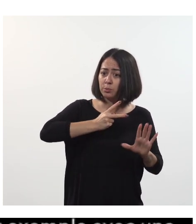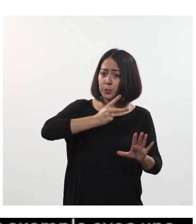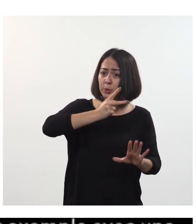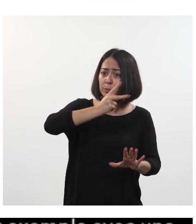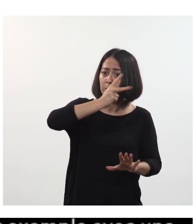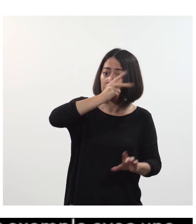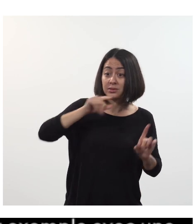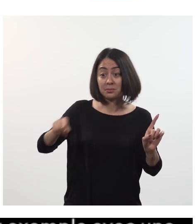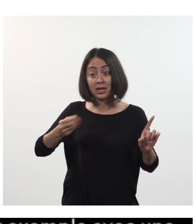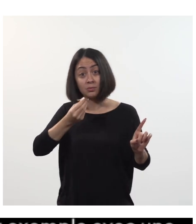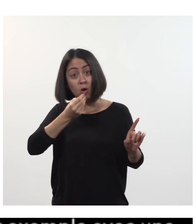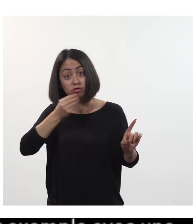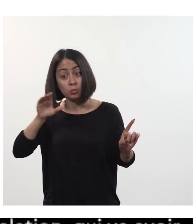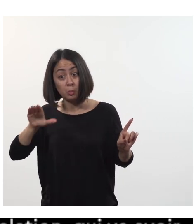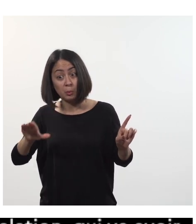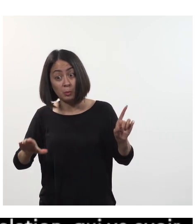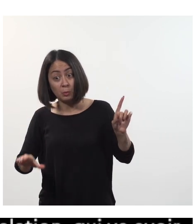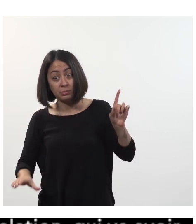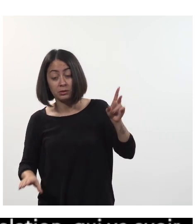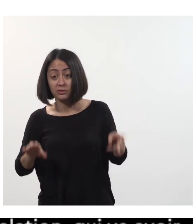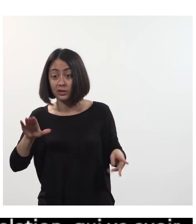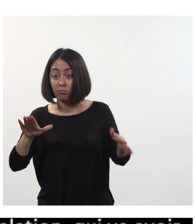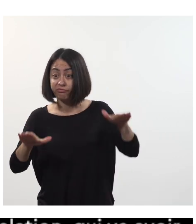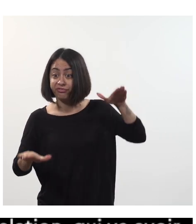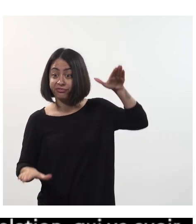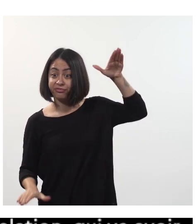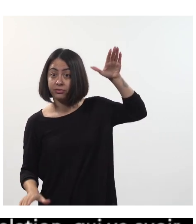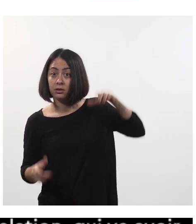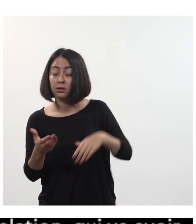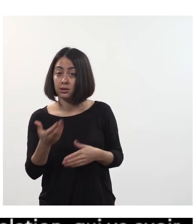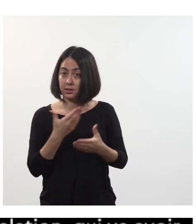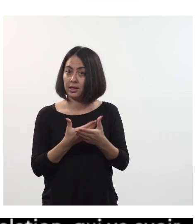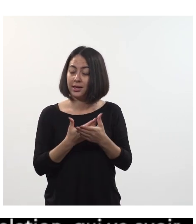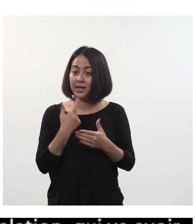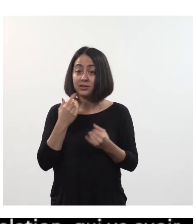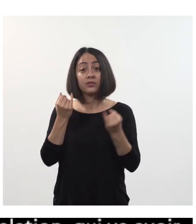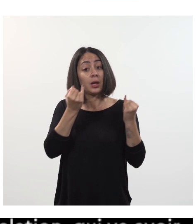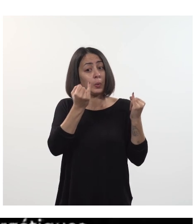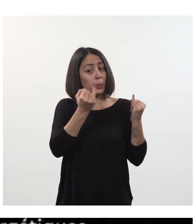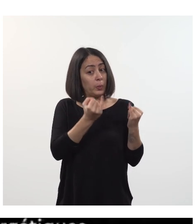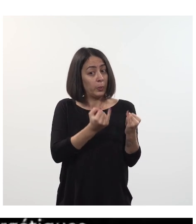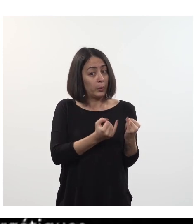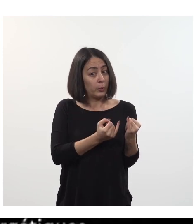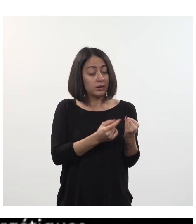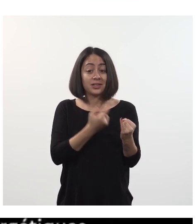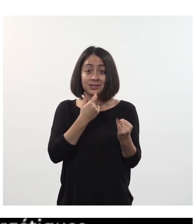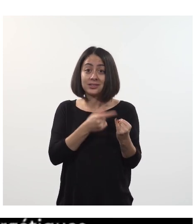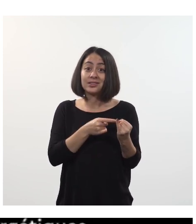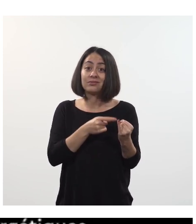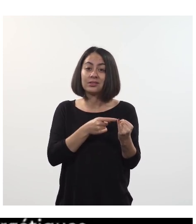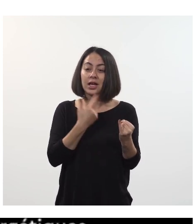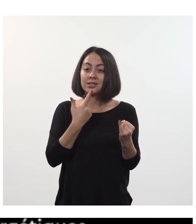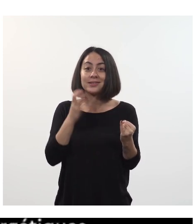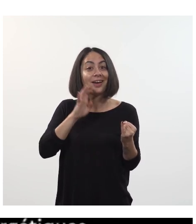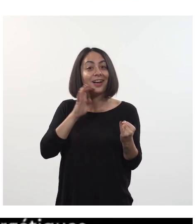apports alimentaires et puis l'augmentation des besoins. Et puis cette perte pondérale, elle va se faire hein, aux dépens de la masse maigre et principalement de la